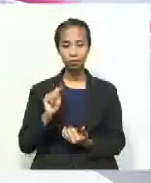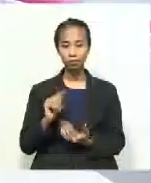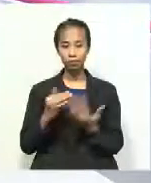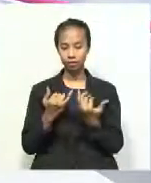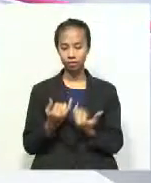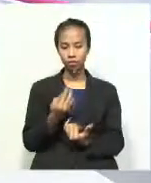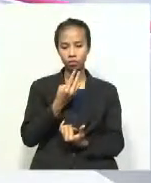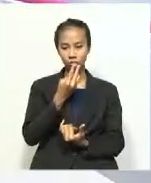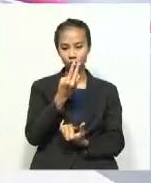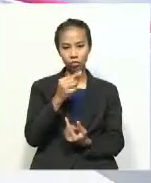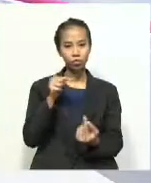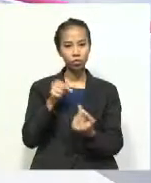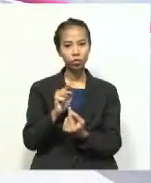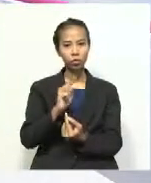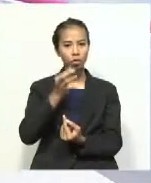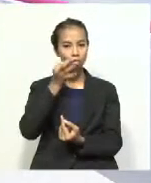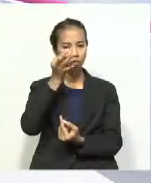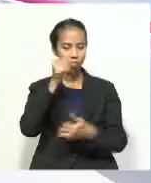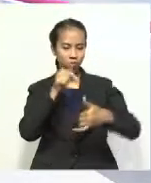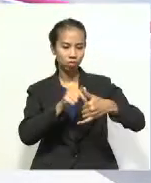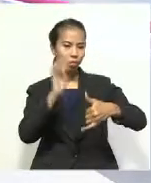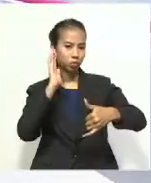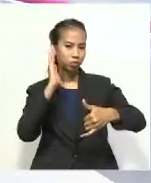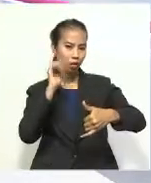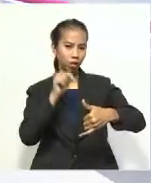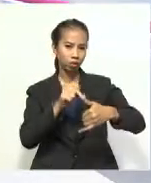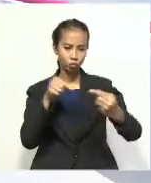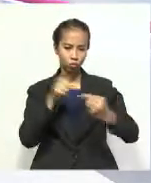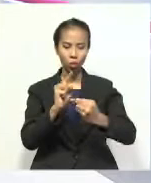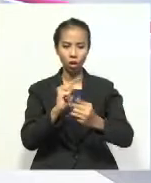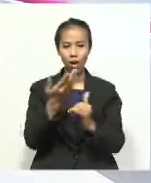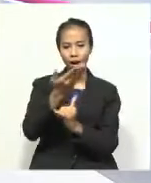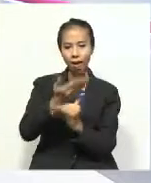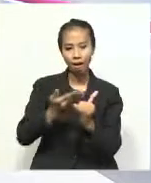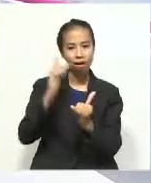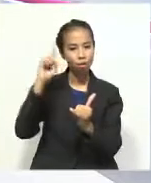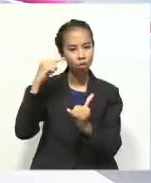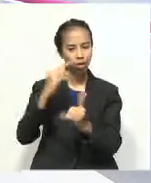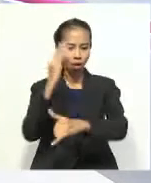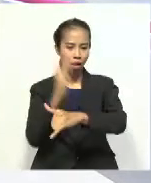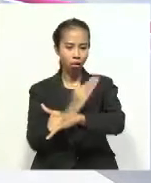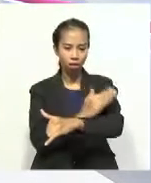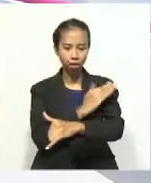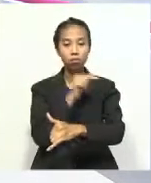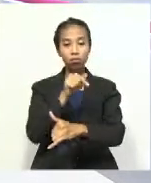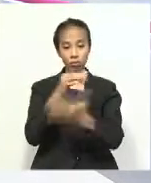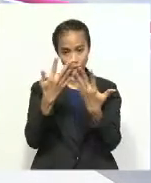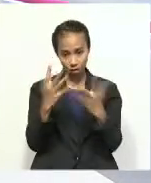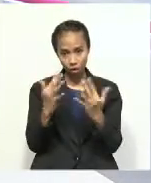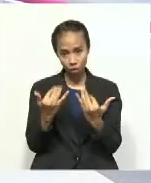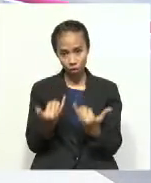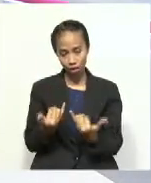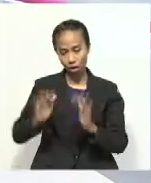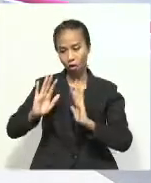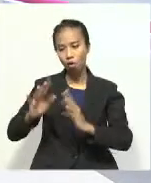ในช่วงนี้มาติดตามความคืบหน้าการดำเนินคดีกับนายธนกิจประกอบผู้ต้องหาคดีฆ่าหันศพนะครับซึ่งล่าสุดวันนี้นะครับตำรวจยังไม่ได้นำ